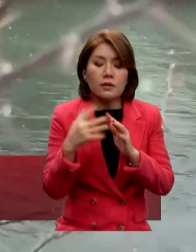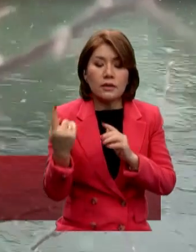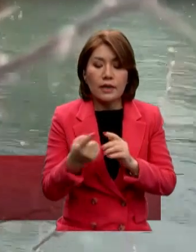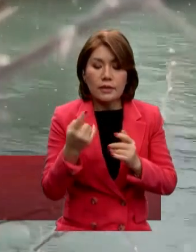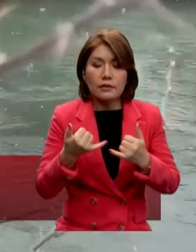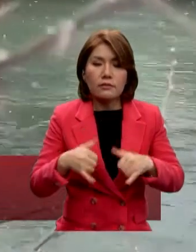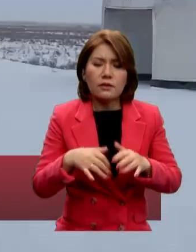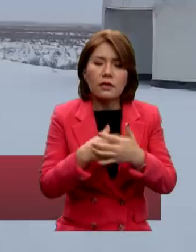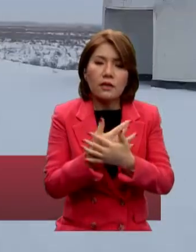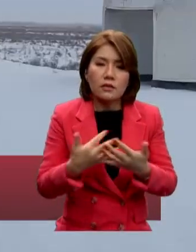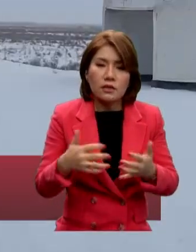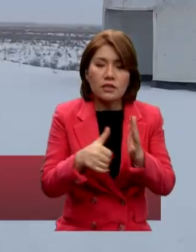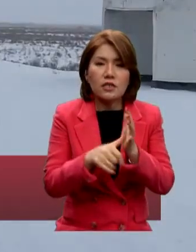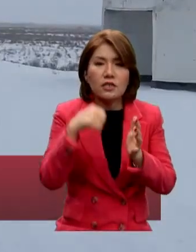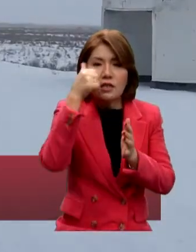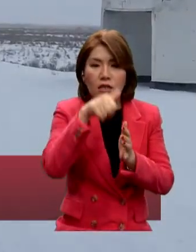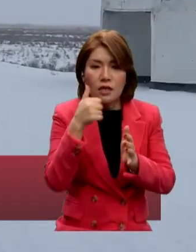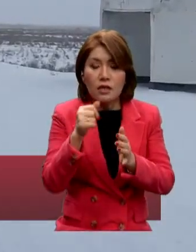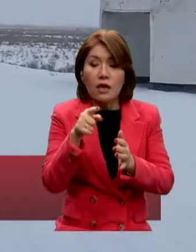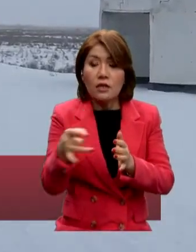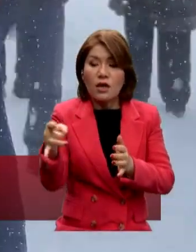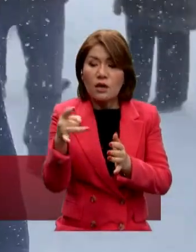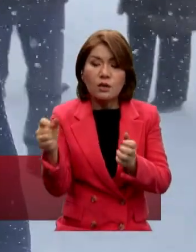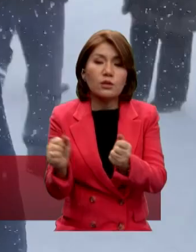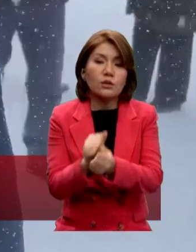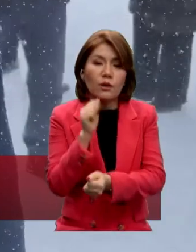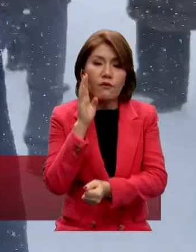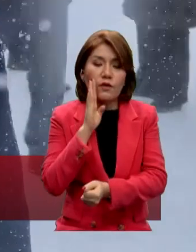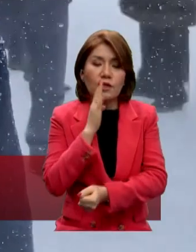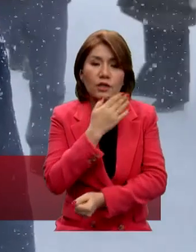Однако вот уже 6 лет, как в районе, процветает засуха.